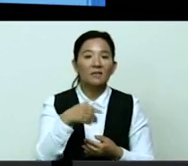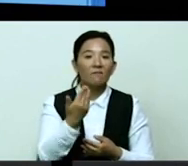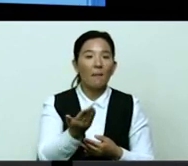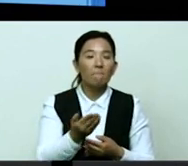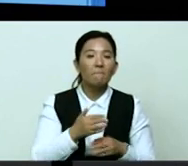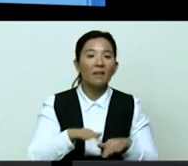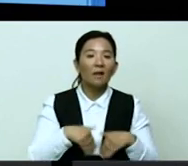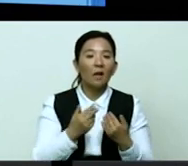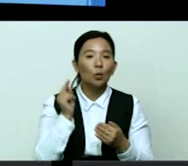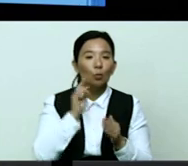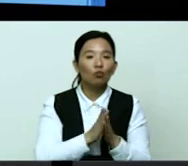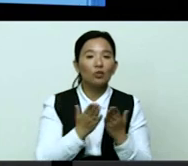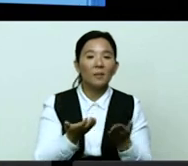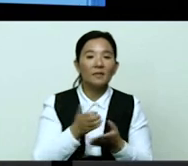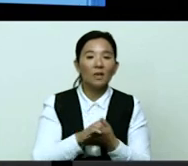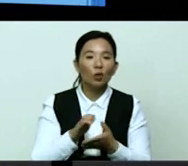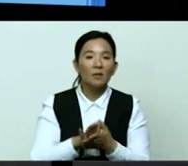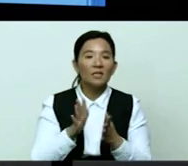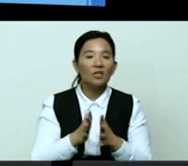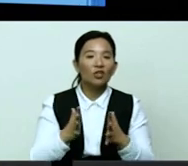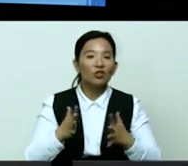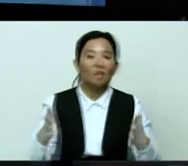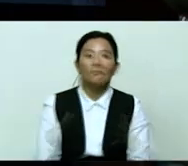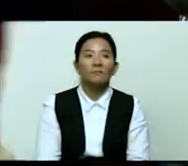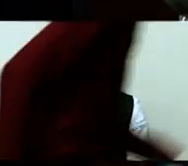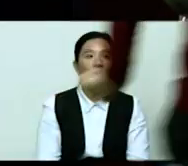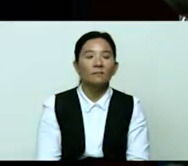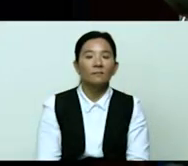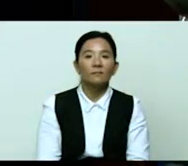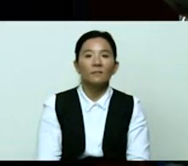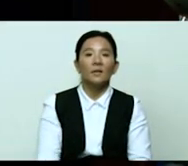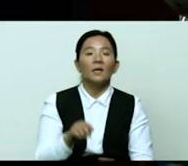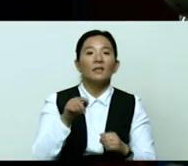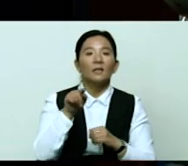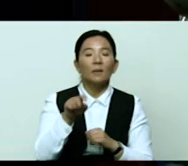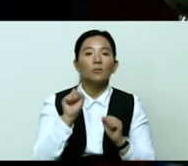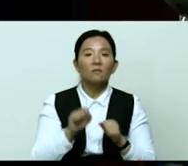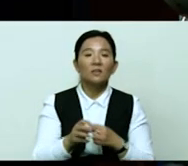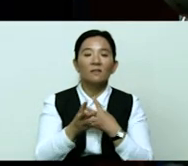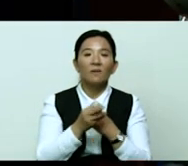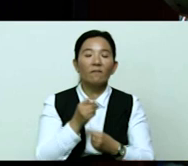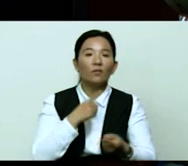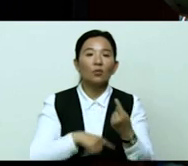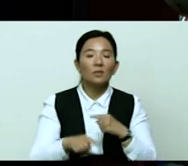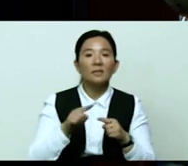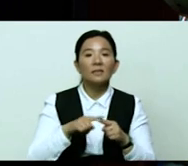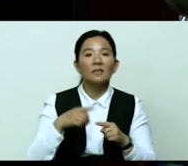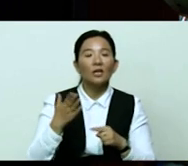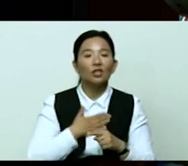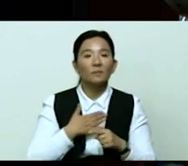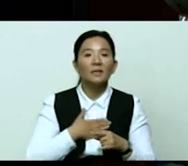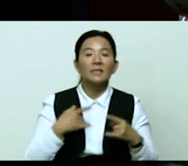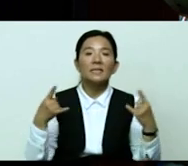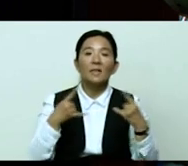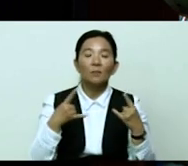предлагают учебник ознакомиться с расширением территории ханства. Тогда мы можем с вами вернуться к нашим слайдам.